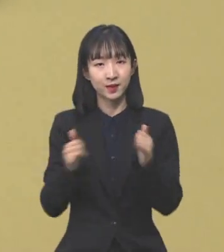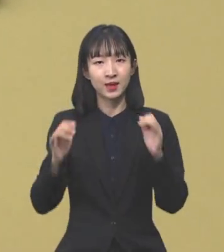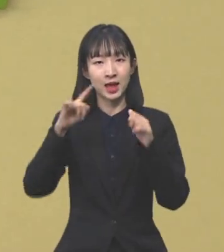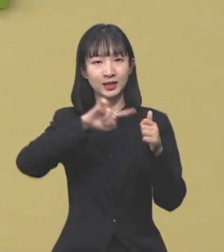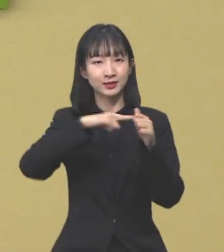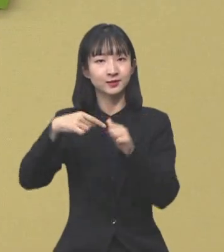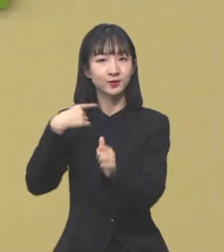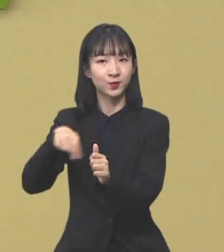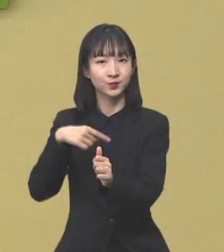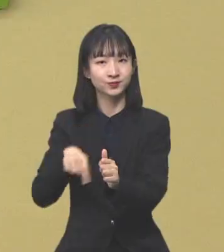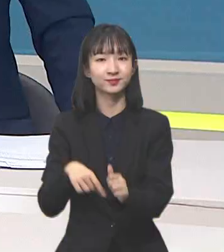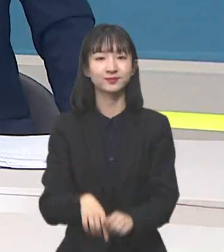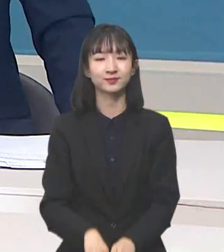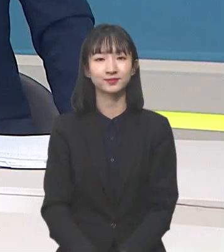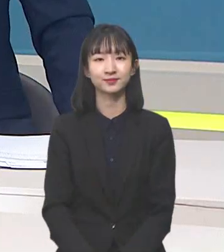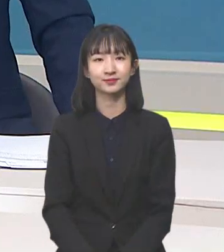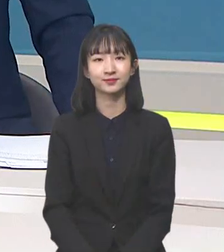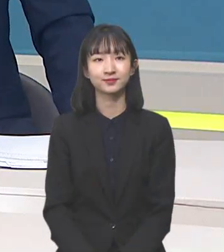제공합니다